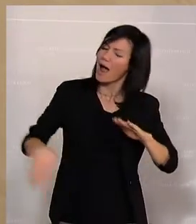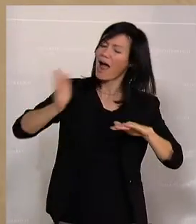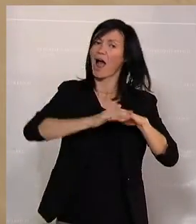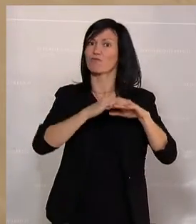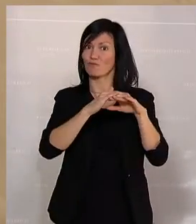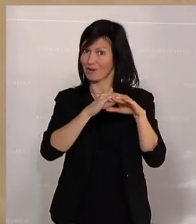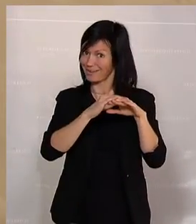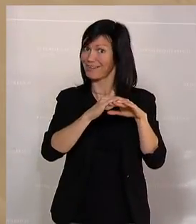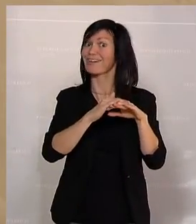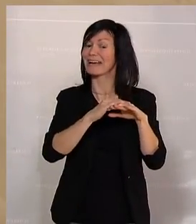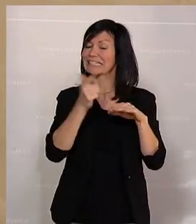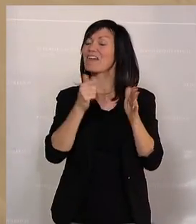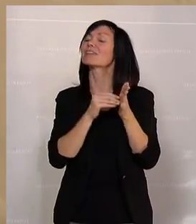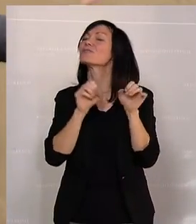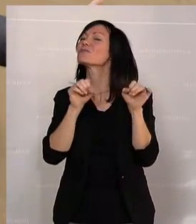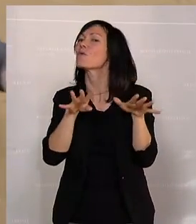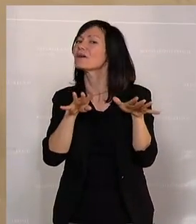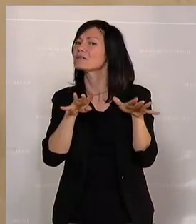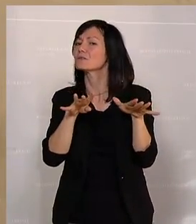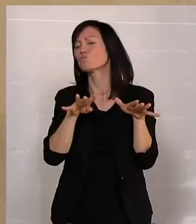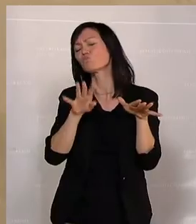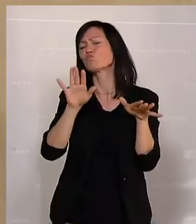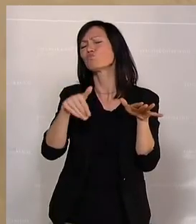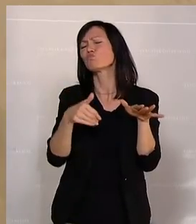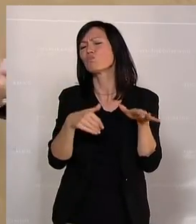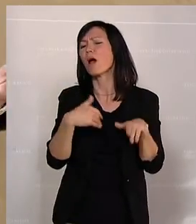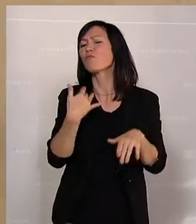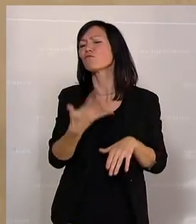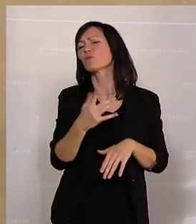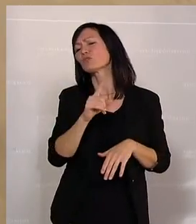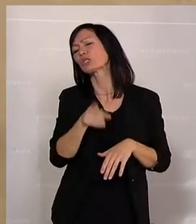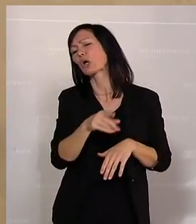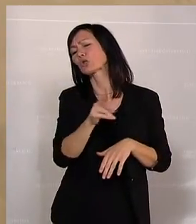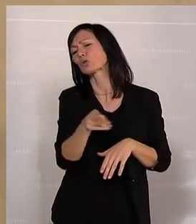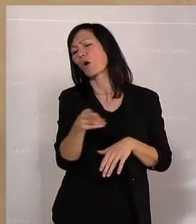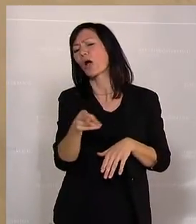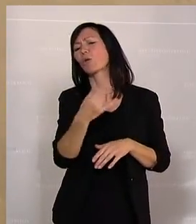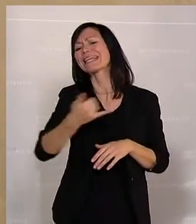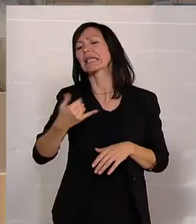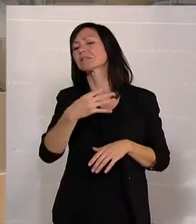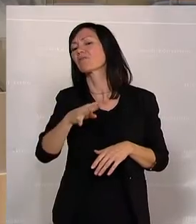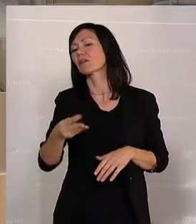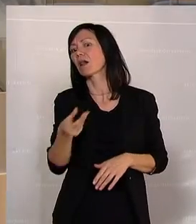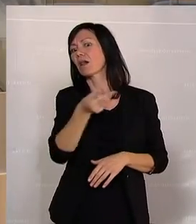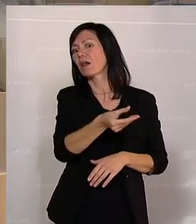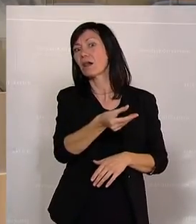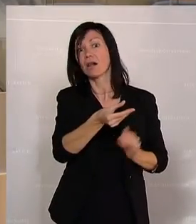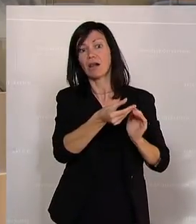Jahre 2019 von lächerlichen 50.000 Euro, was er pro Quartal bekommt, um